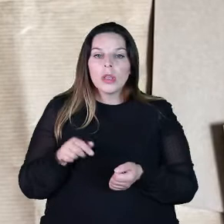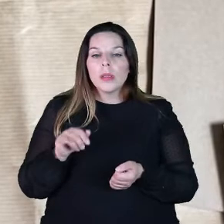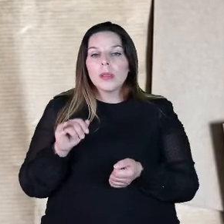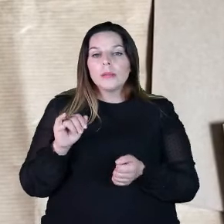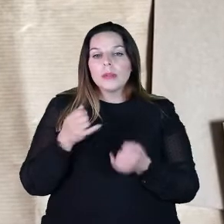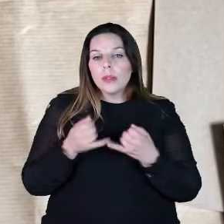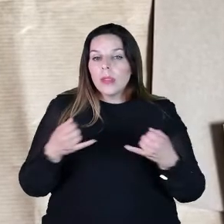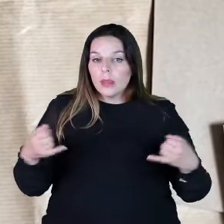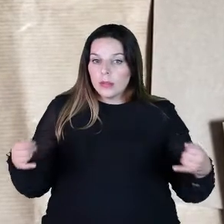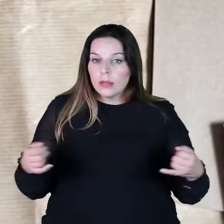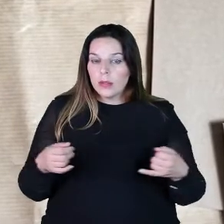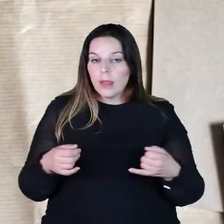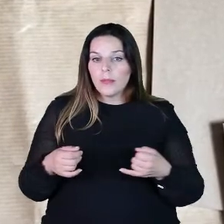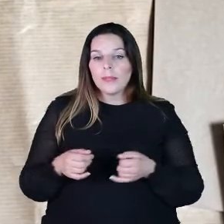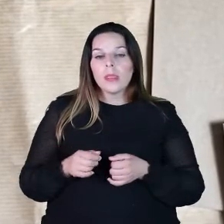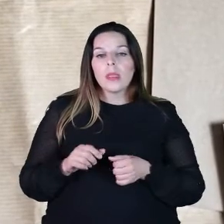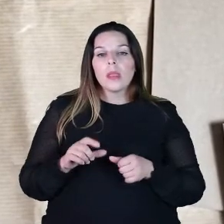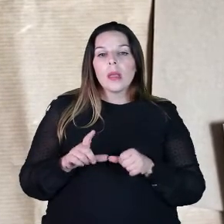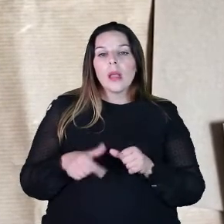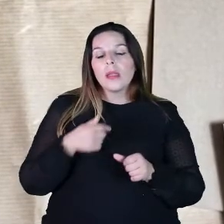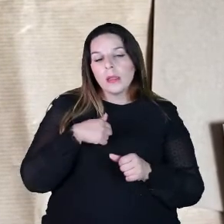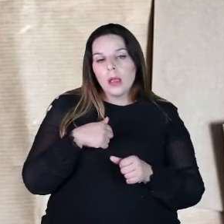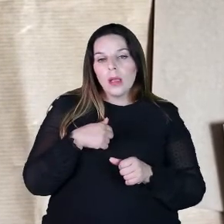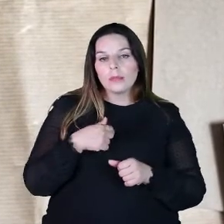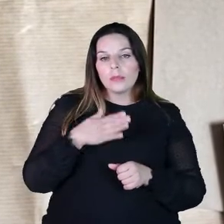się pomysłu.